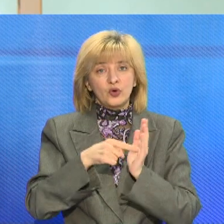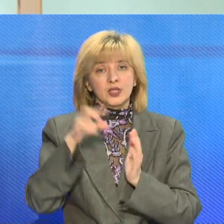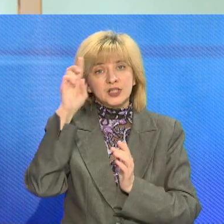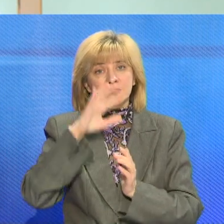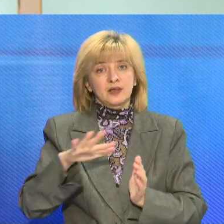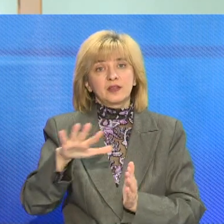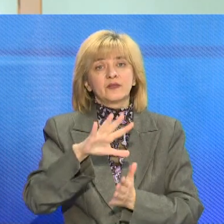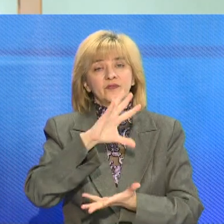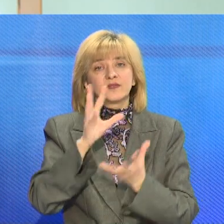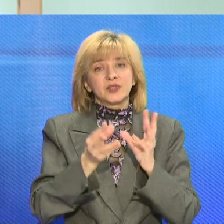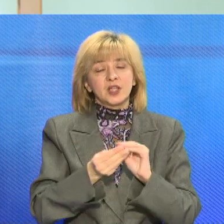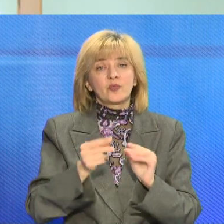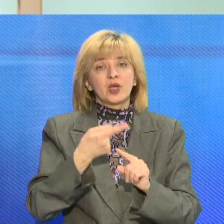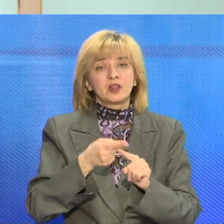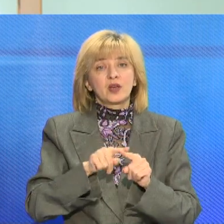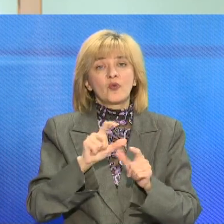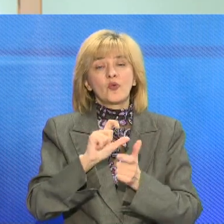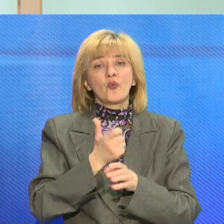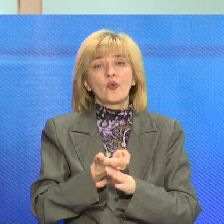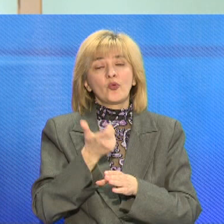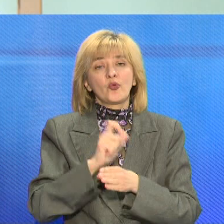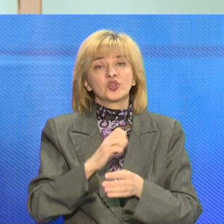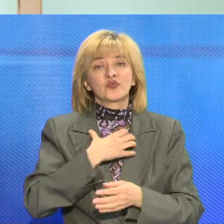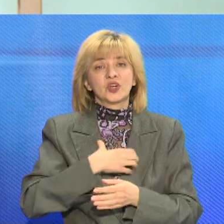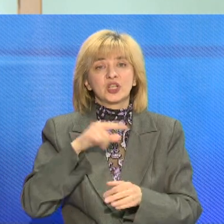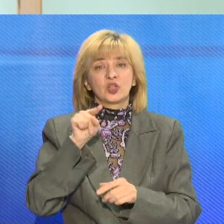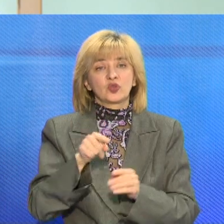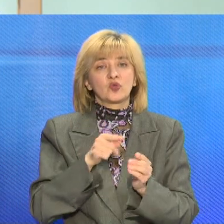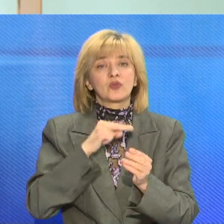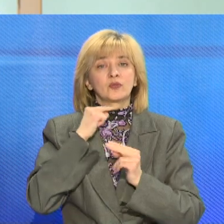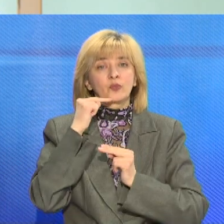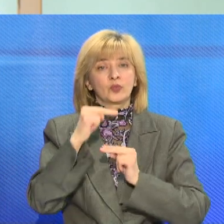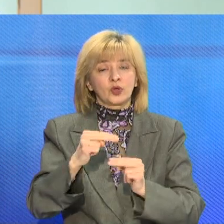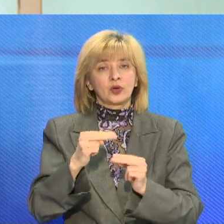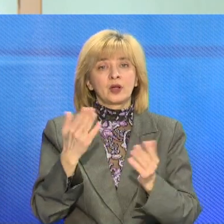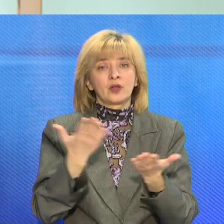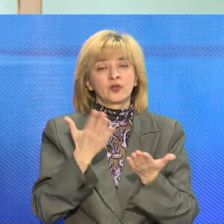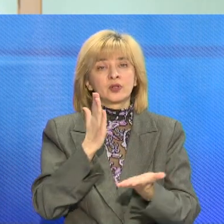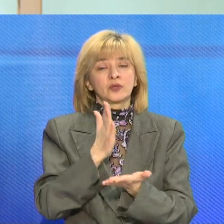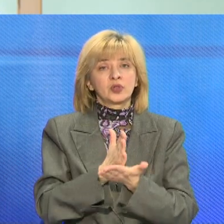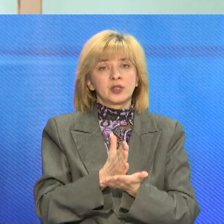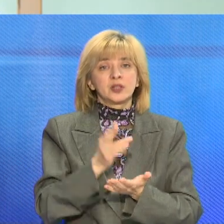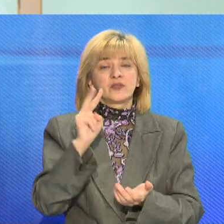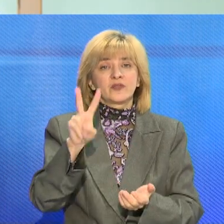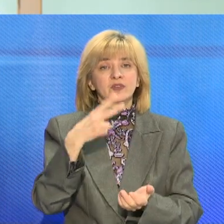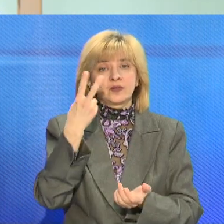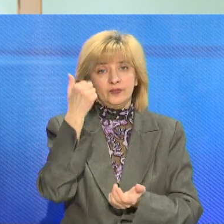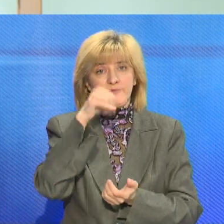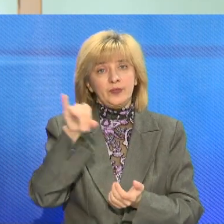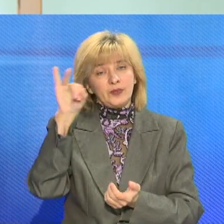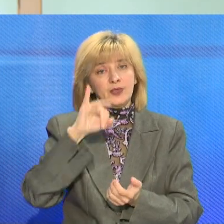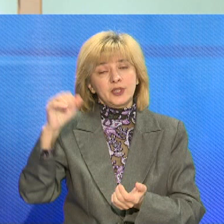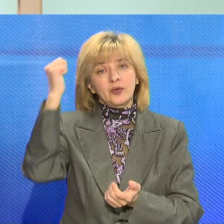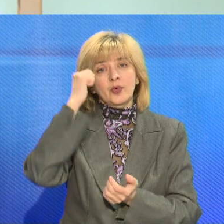страны в целом. Поэтому это очень важно. И тот упор, который делается в 2022 году именно на историческую память, я думаю, очень важен,